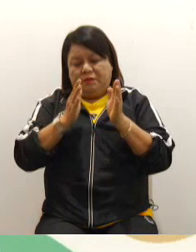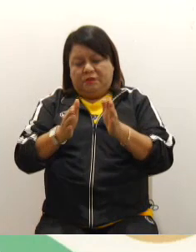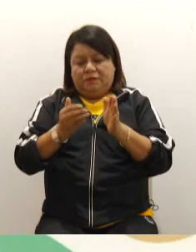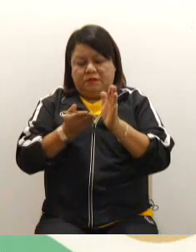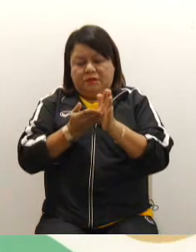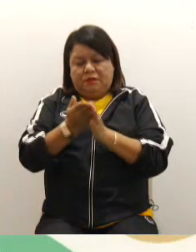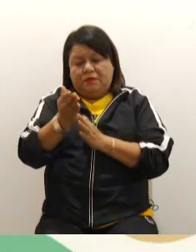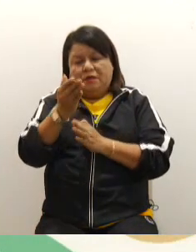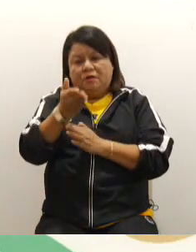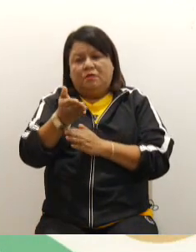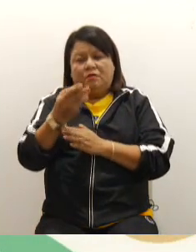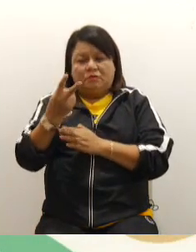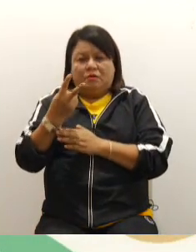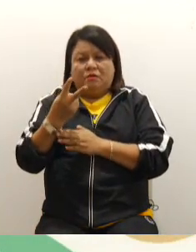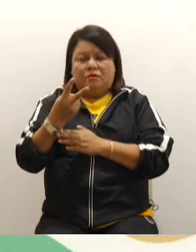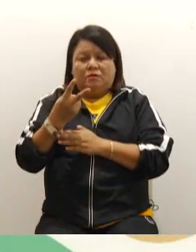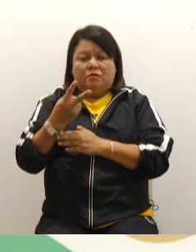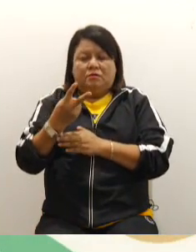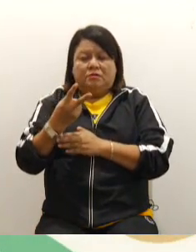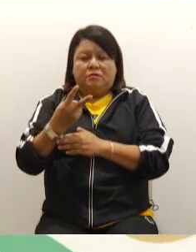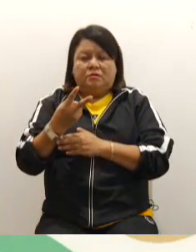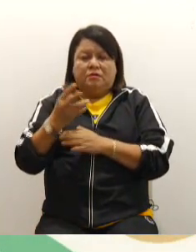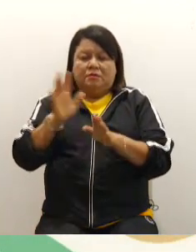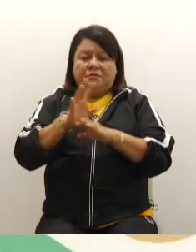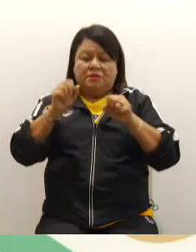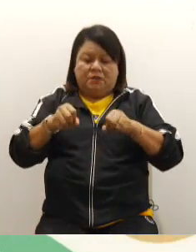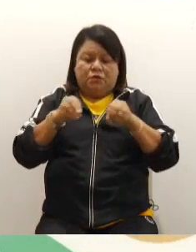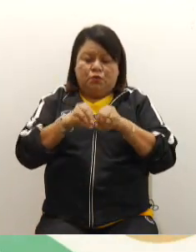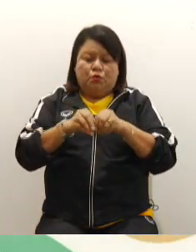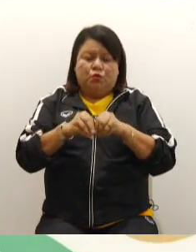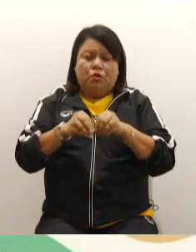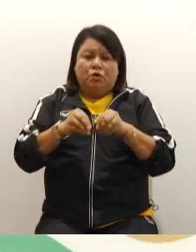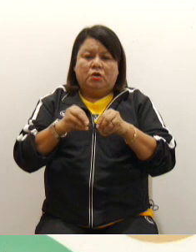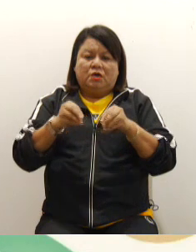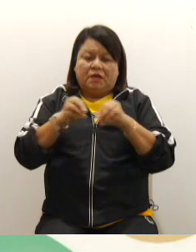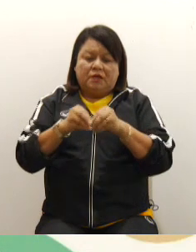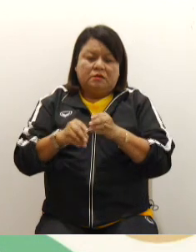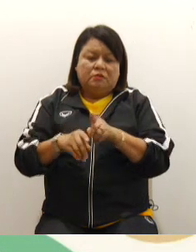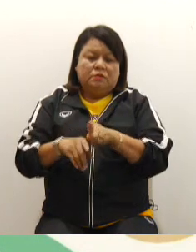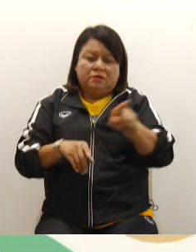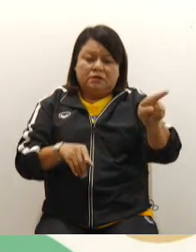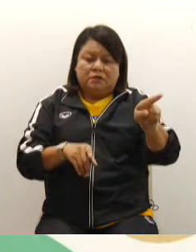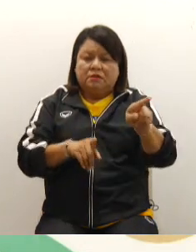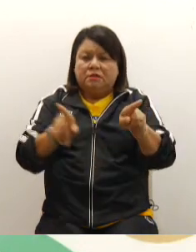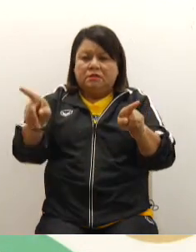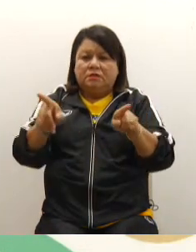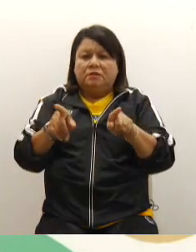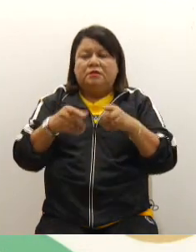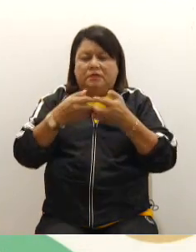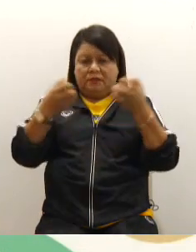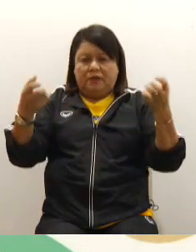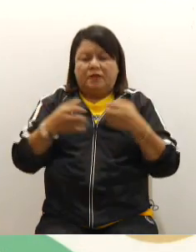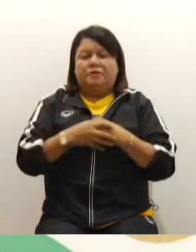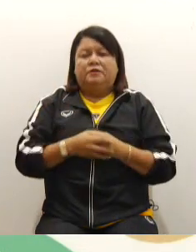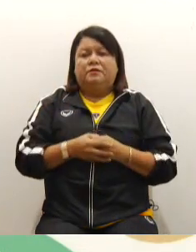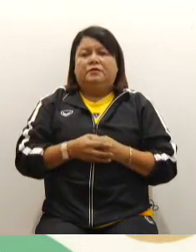2ทางนะคะสองทางเนี่ยก็ไม่ใช่ว่าอยู่ใกล้ๆกันก็ต้องทางด้านนี้ก็ได้ทางด้านนี้ก็ได้นะคะซึ่งแยกกันออกไปน